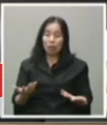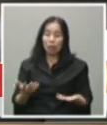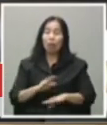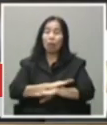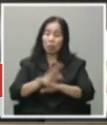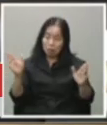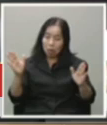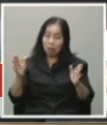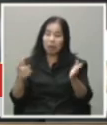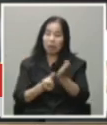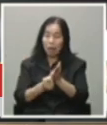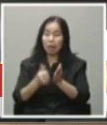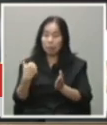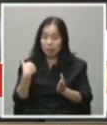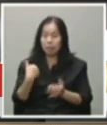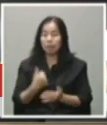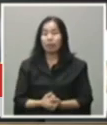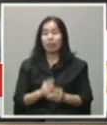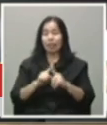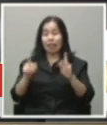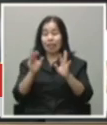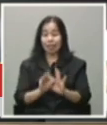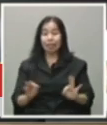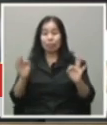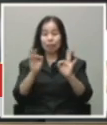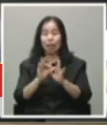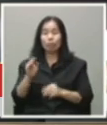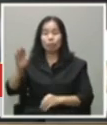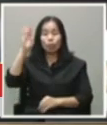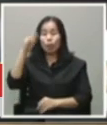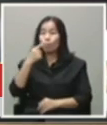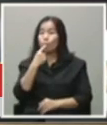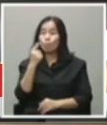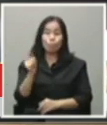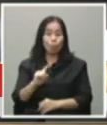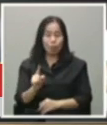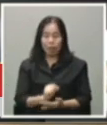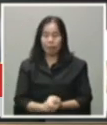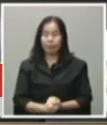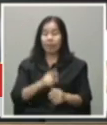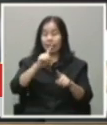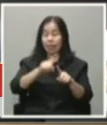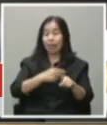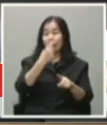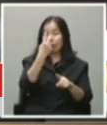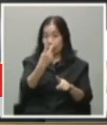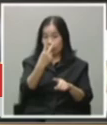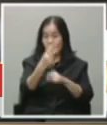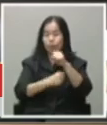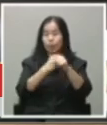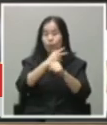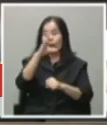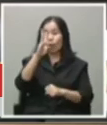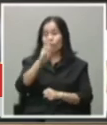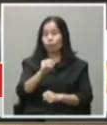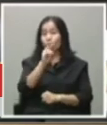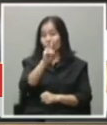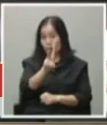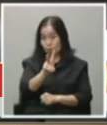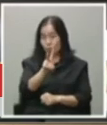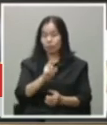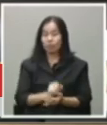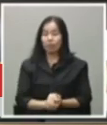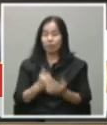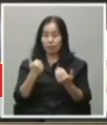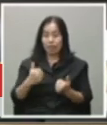ขที่สำคัญก็คือเขาอ้างอย่างนี้ครับท่านประธานครับในเดือนกุมภาพันธ์2562ส